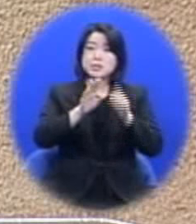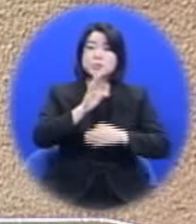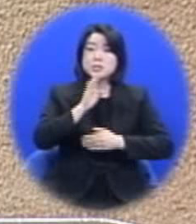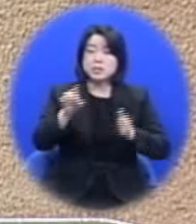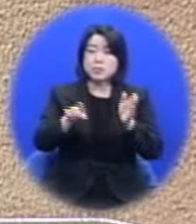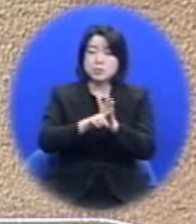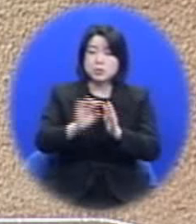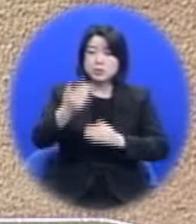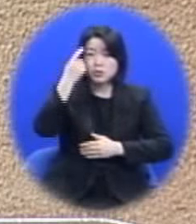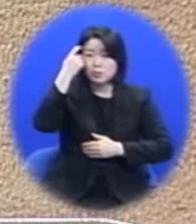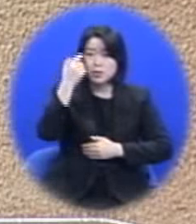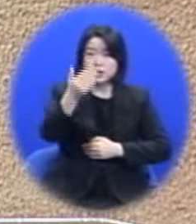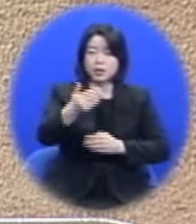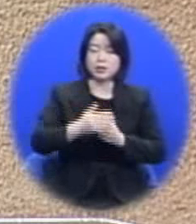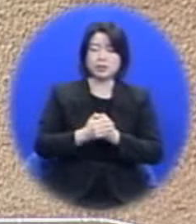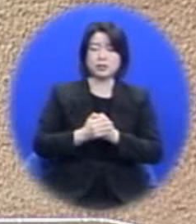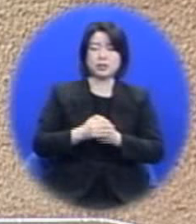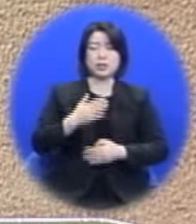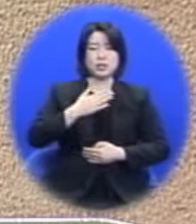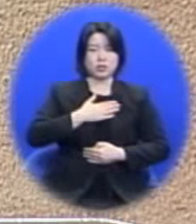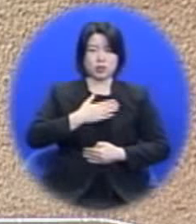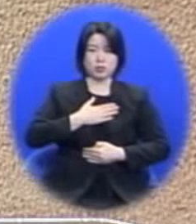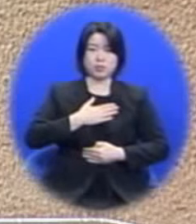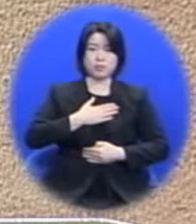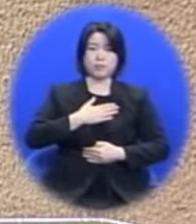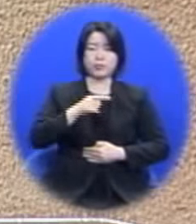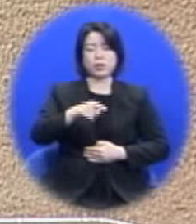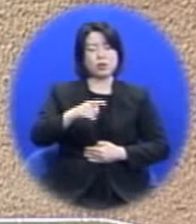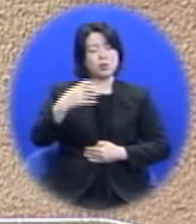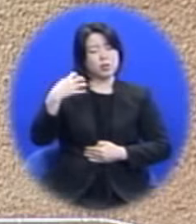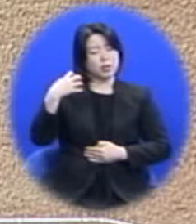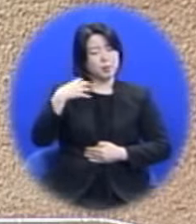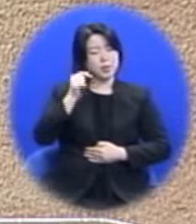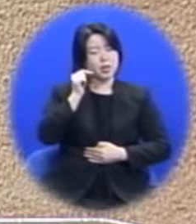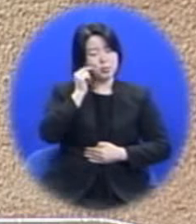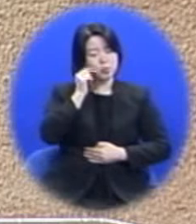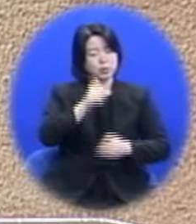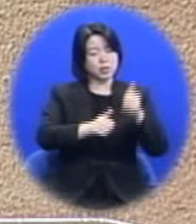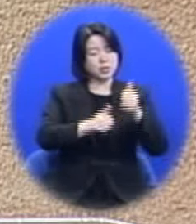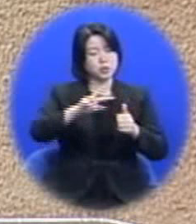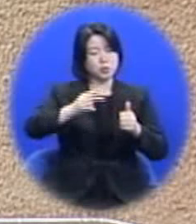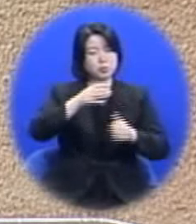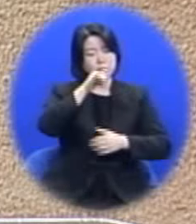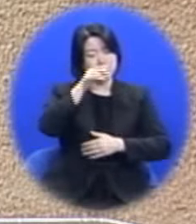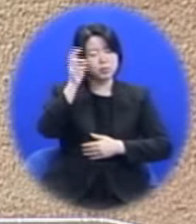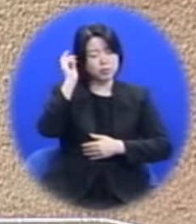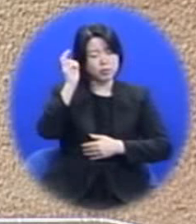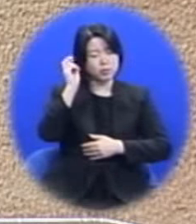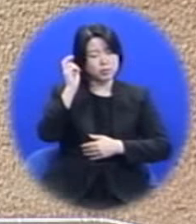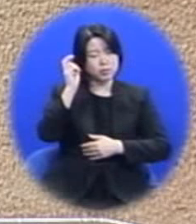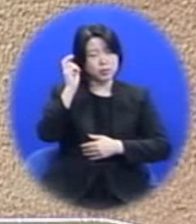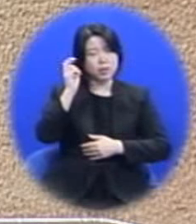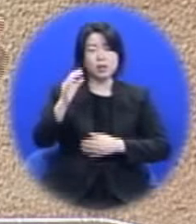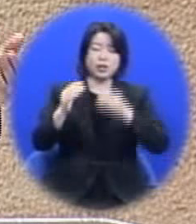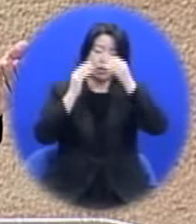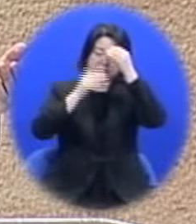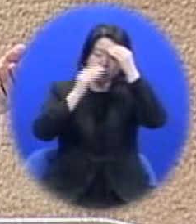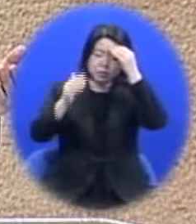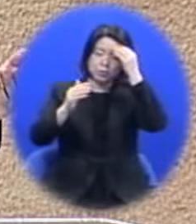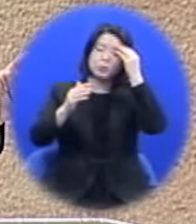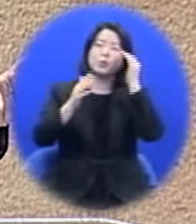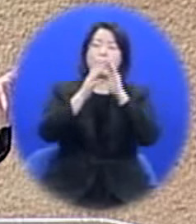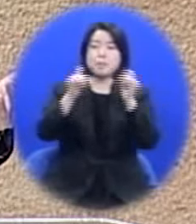믿어지시나요? 저는 아 감당하지 못할 시험도 있는 거 같은데 성도들을 이렇게